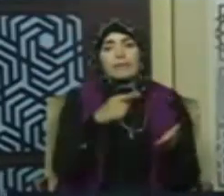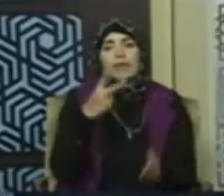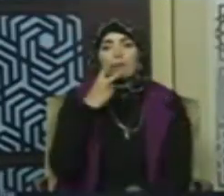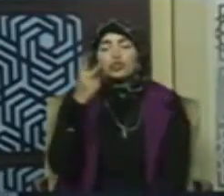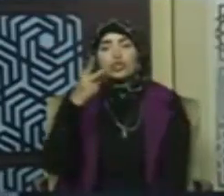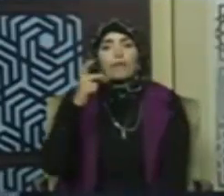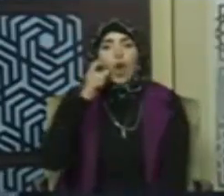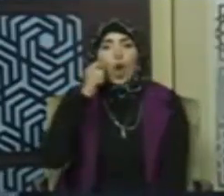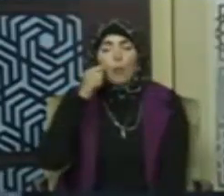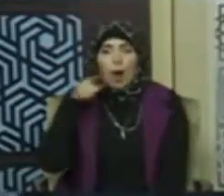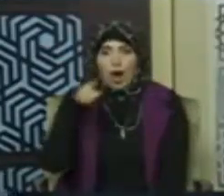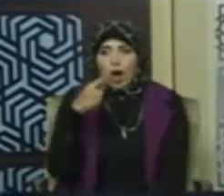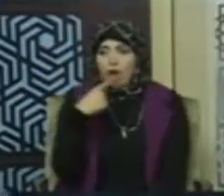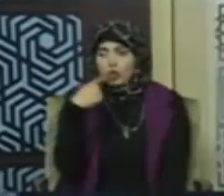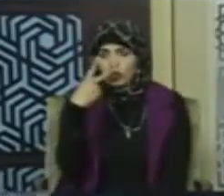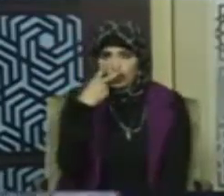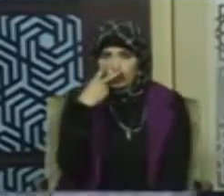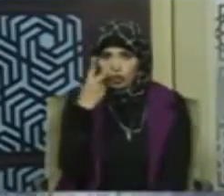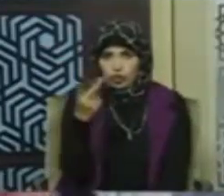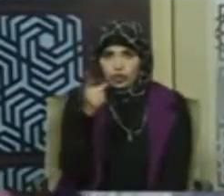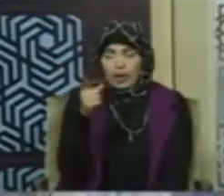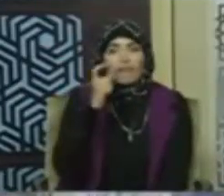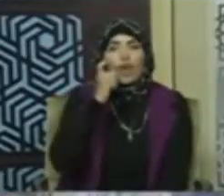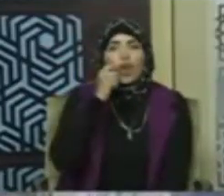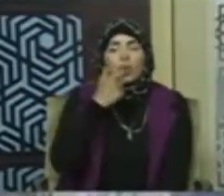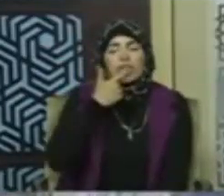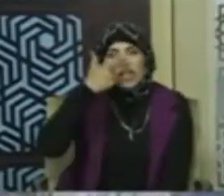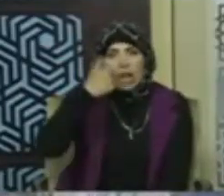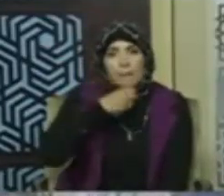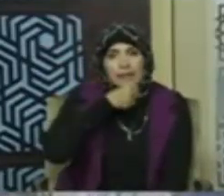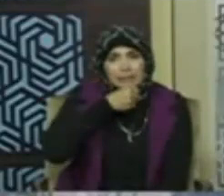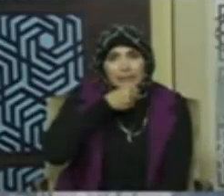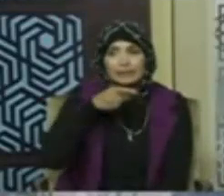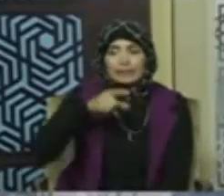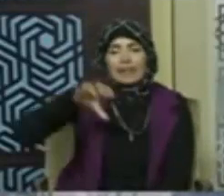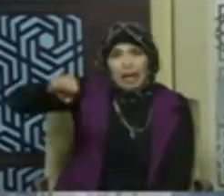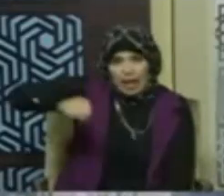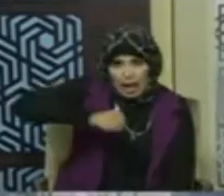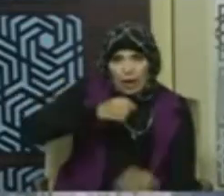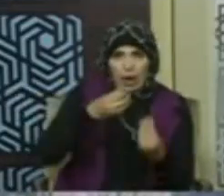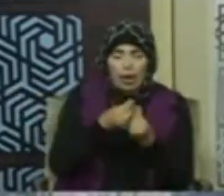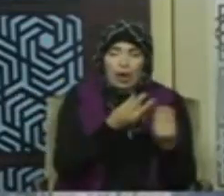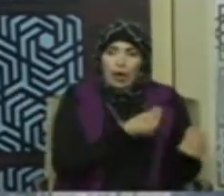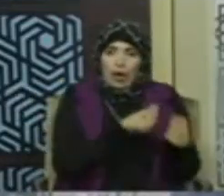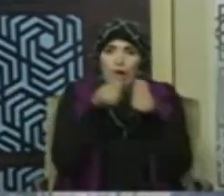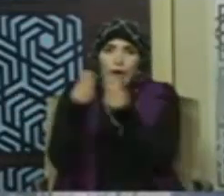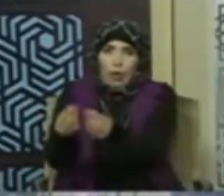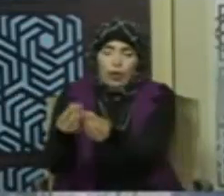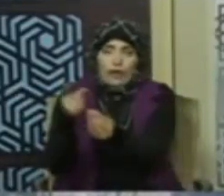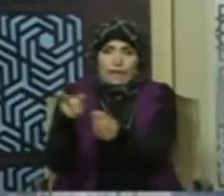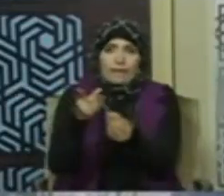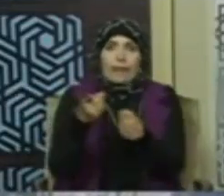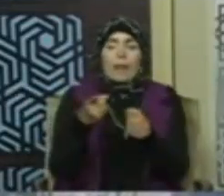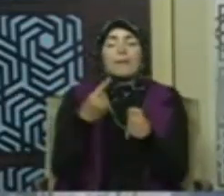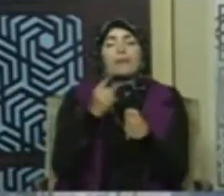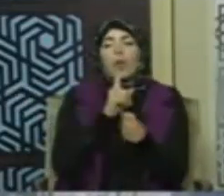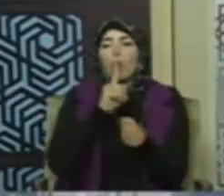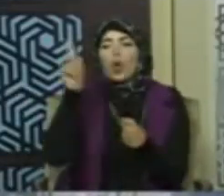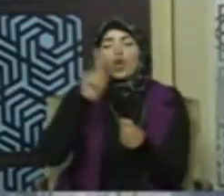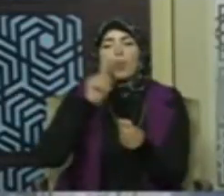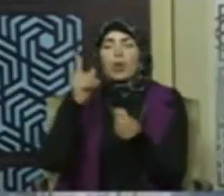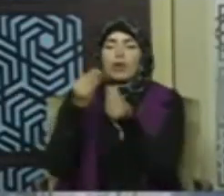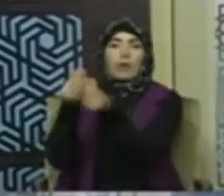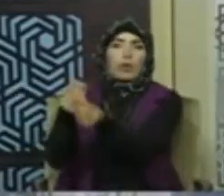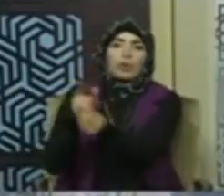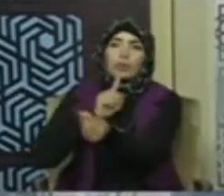الكتاب يتكفف الناس أخذه إلى بيت المال وجعل له عطاء وقال والله ما